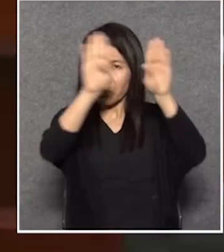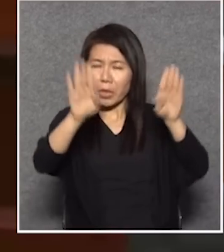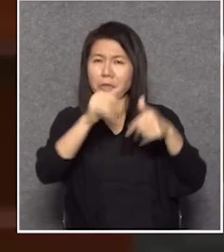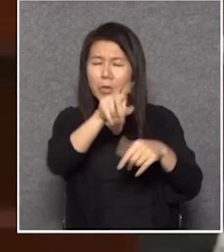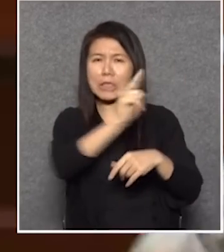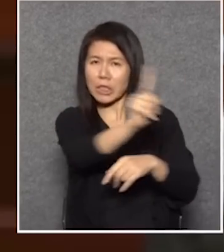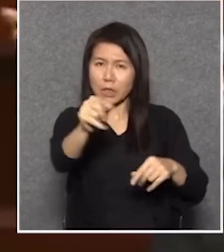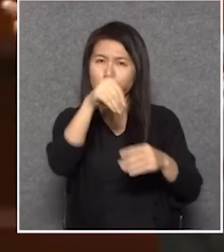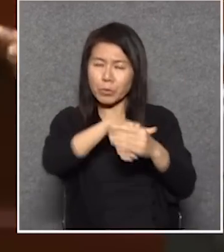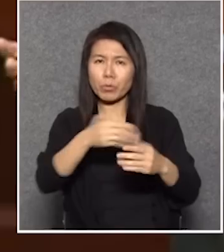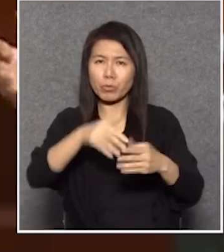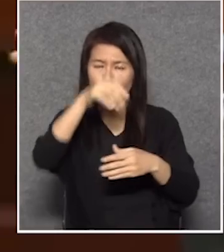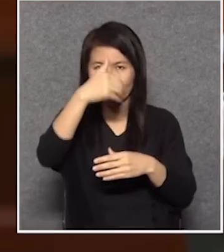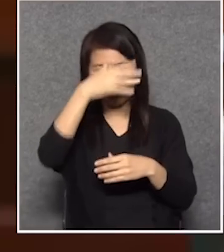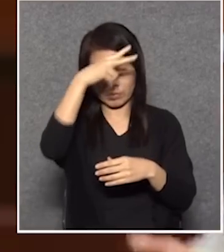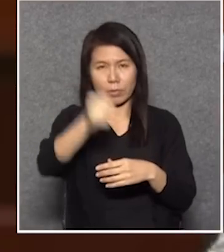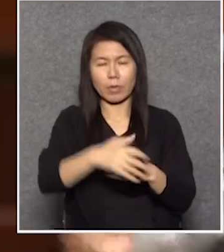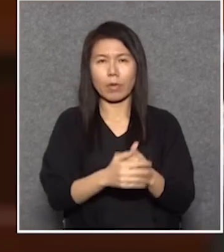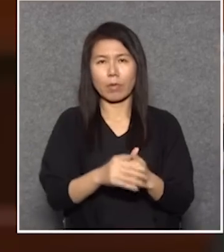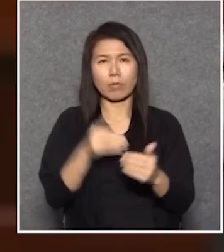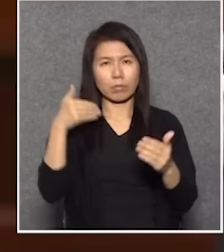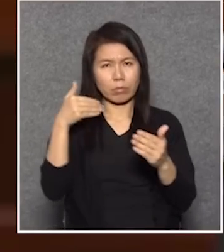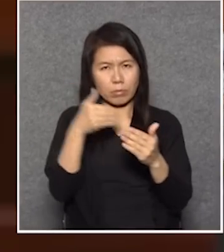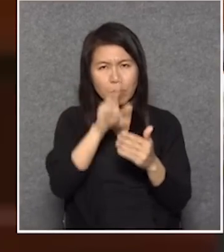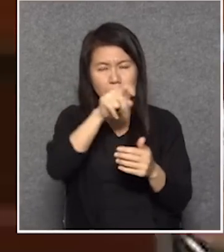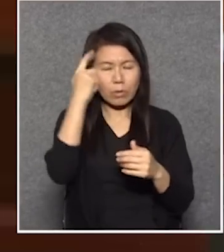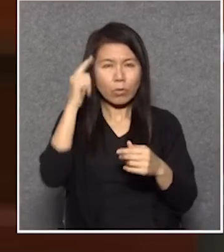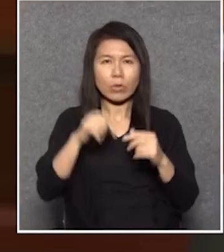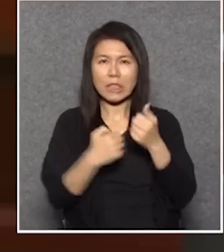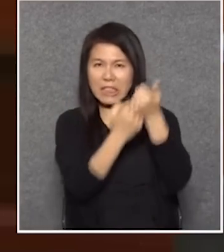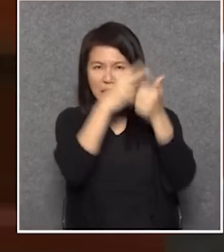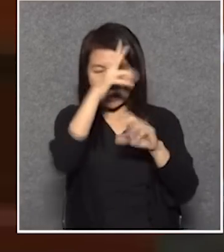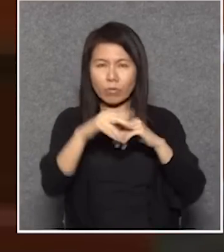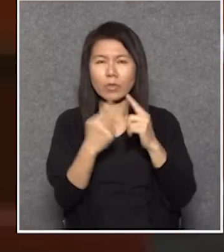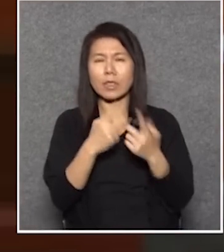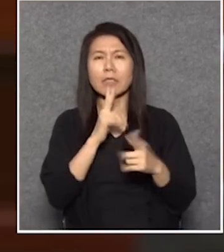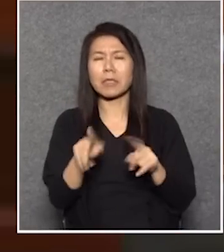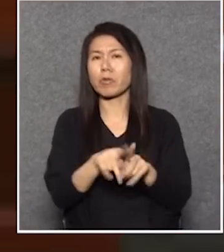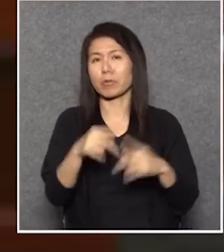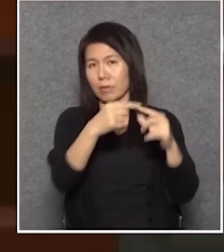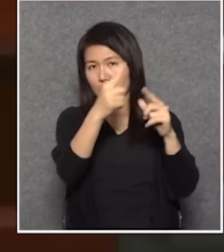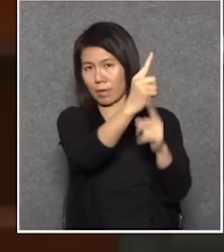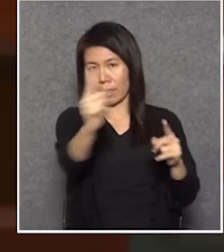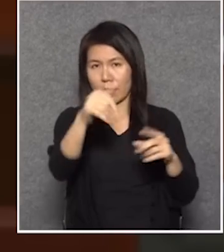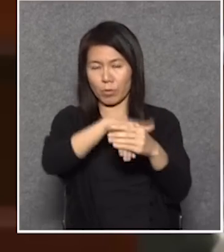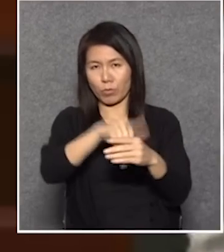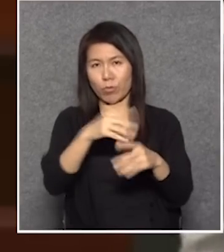啊？喂，可以預見跟住落嚟就係所有建制派嗰啲咁嘅 banner 都係一人一票選特首啦，大佬，